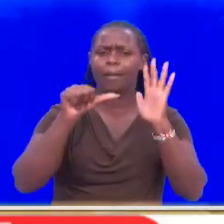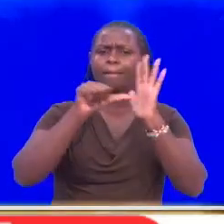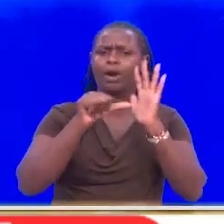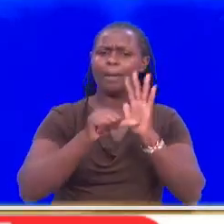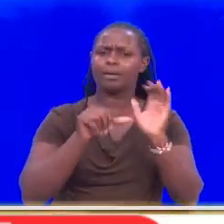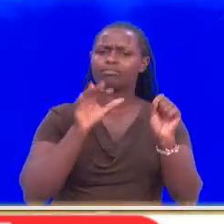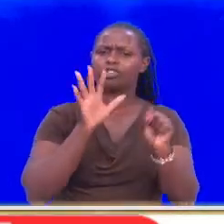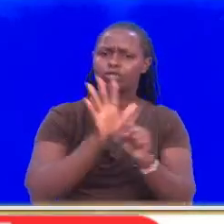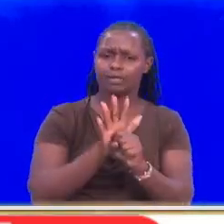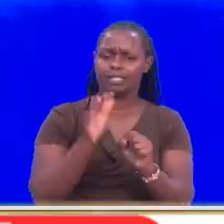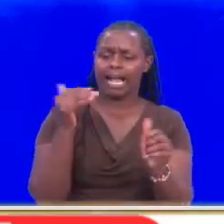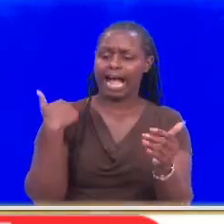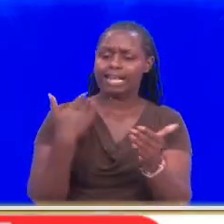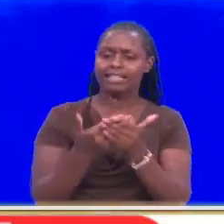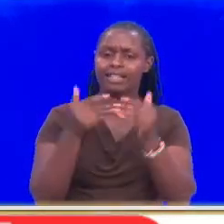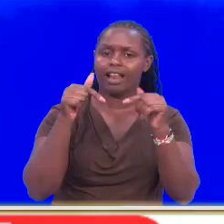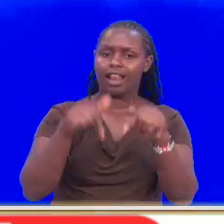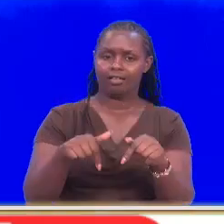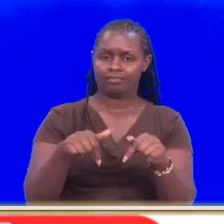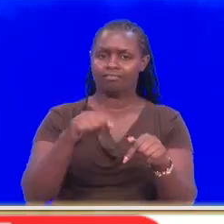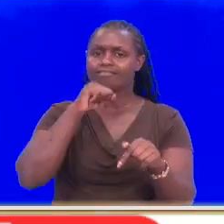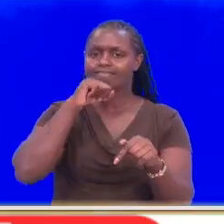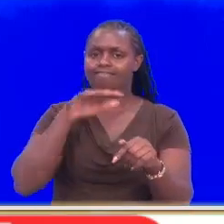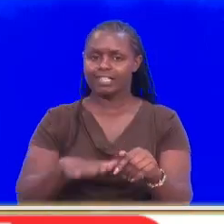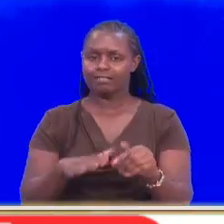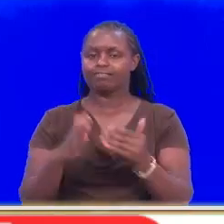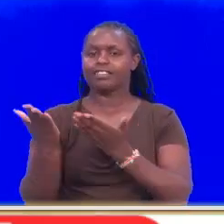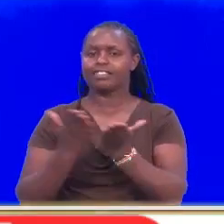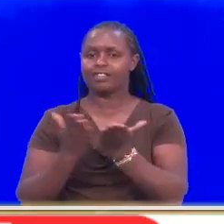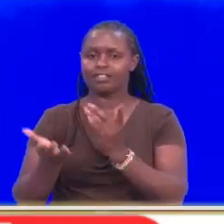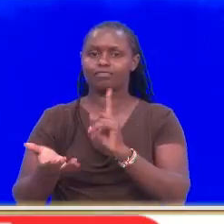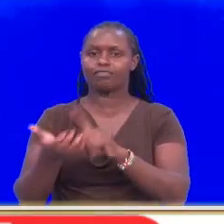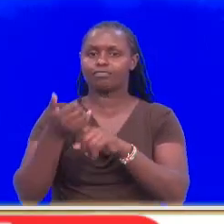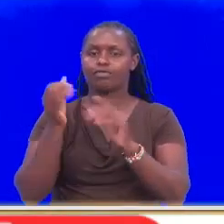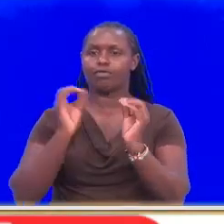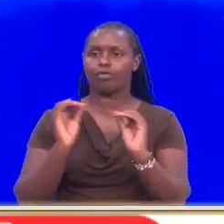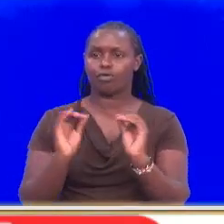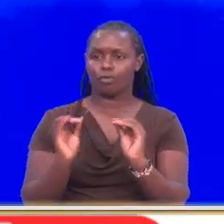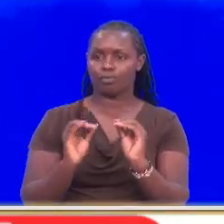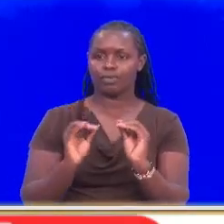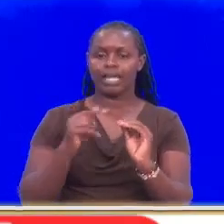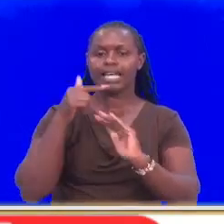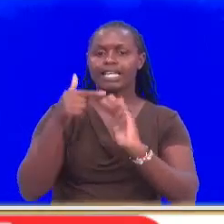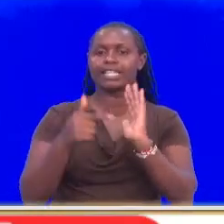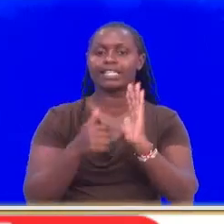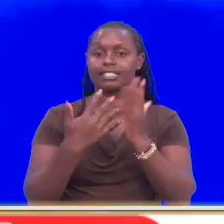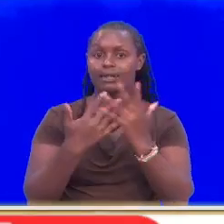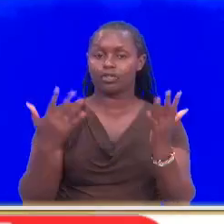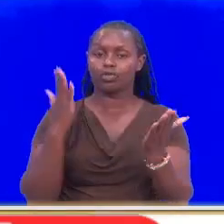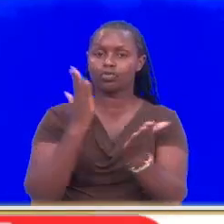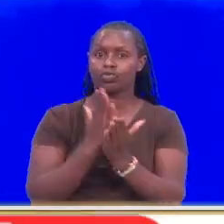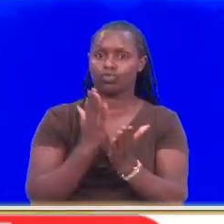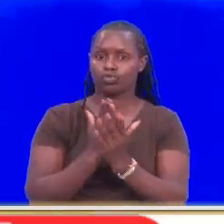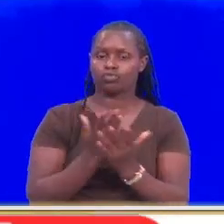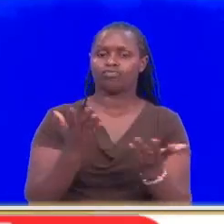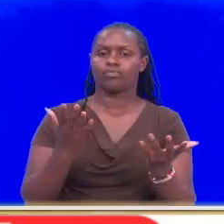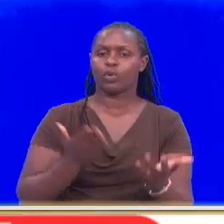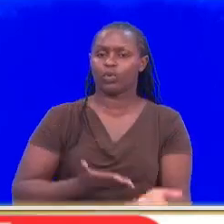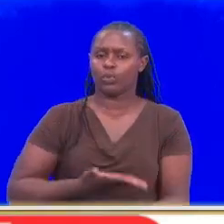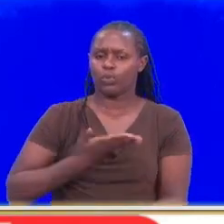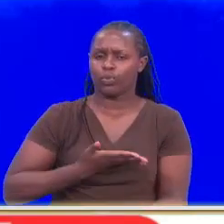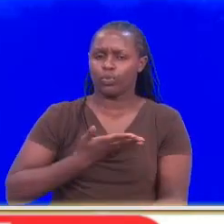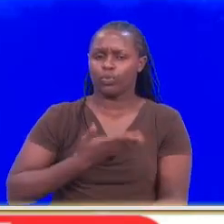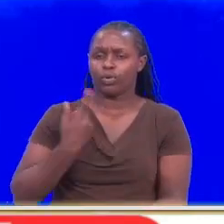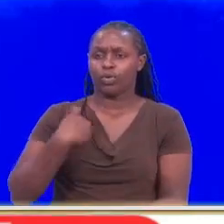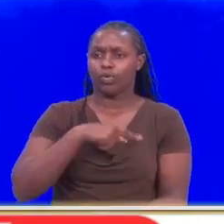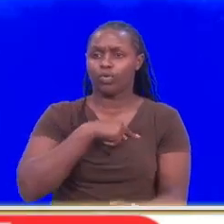sasa hatuja, kijana bado hajasaidika. Kwa hivyo hili ni jambo ambalo linatukera sisi kama wakaaji wa